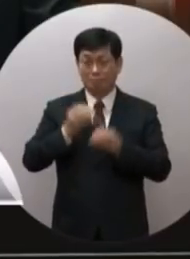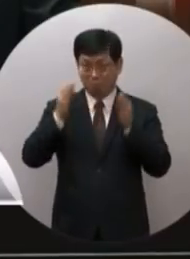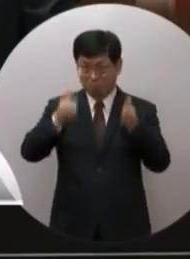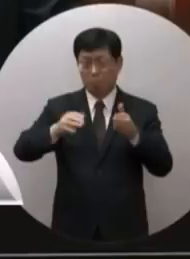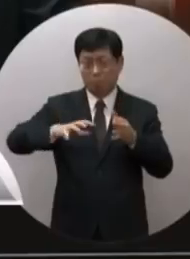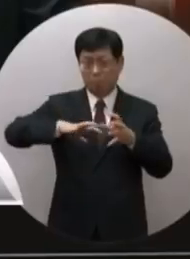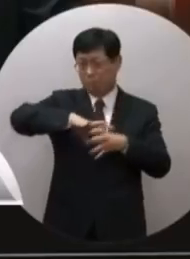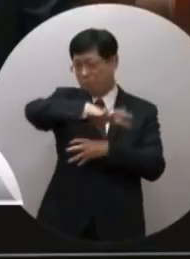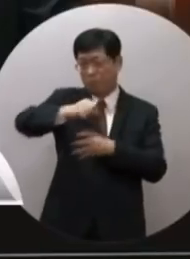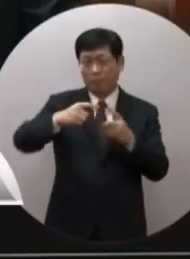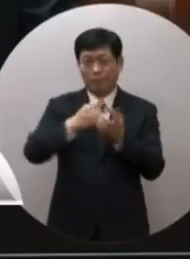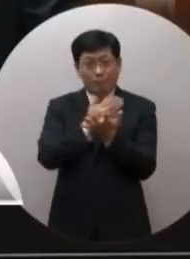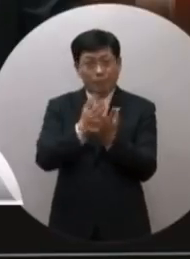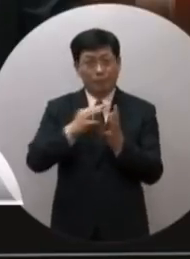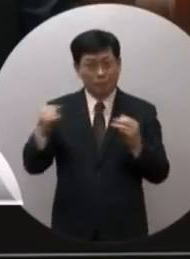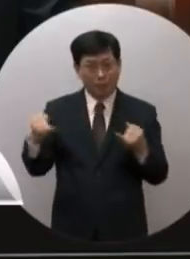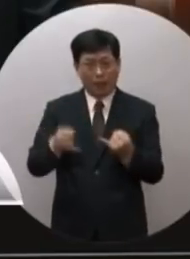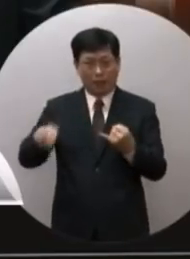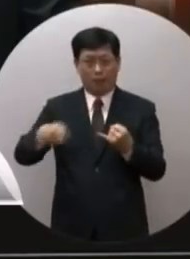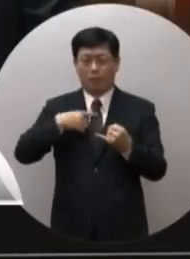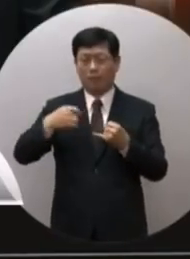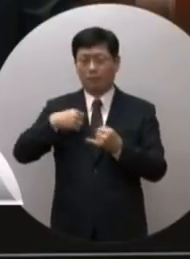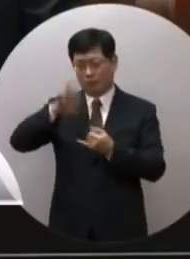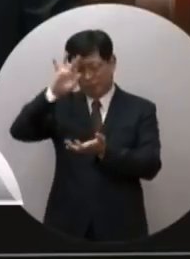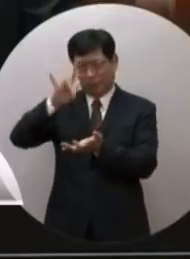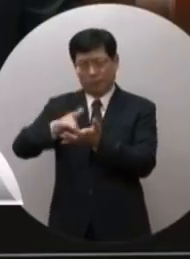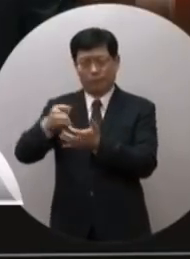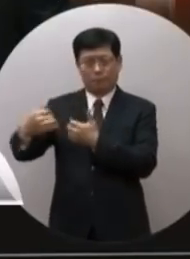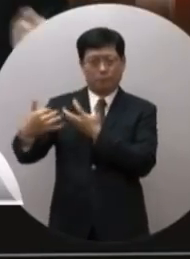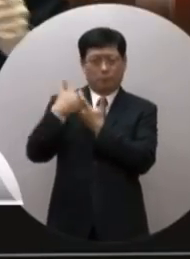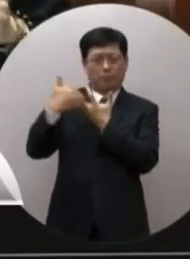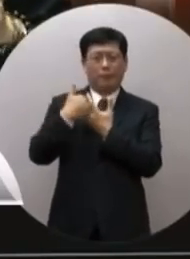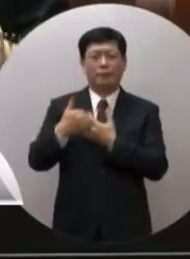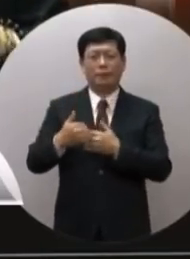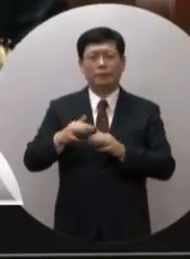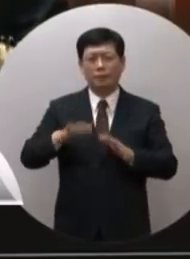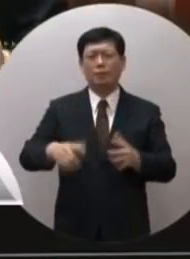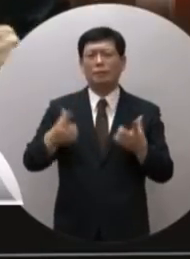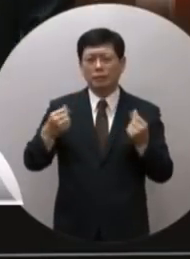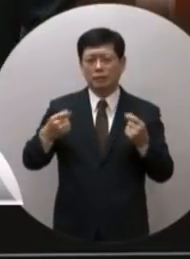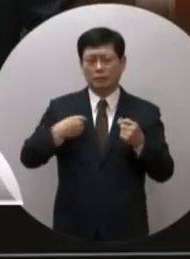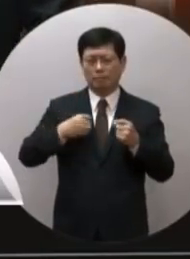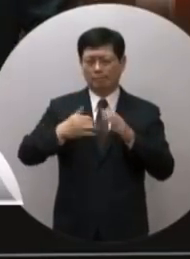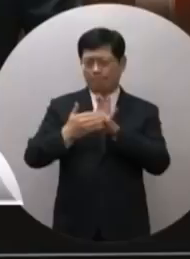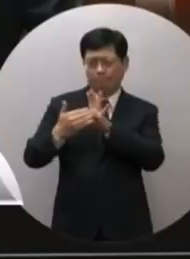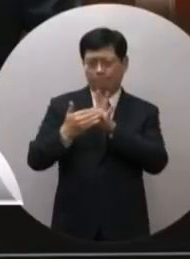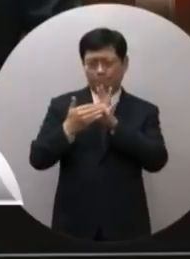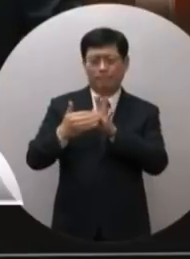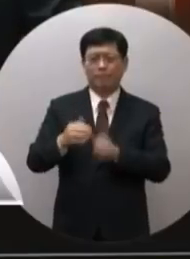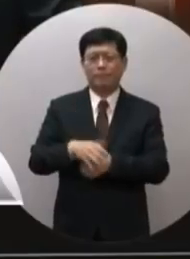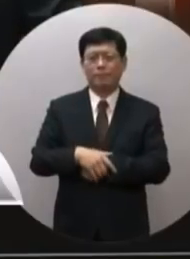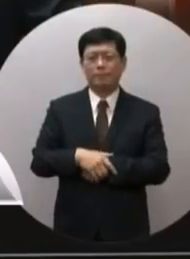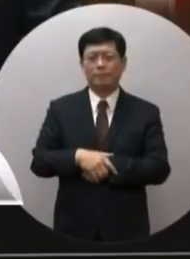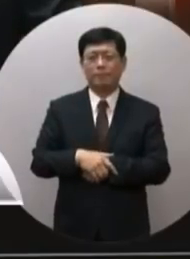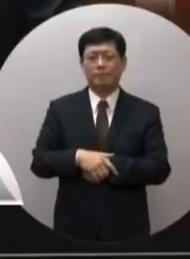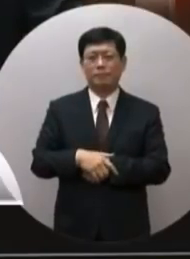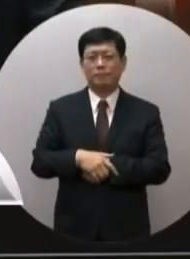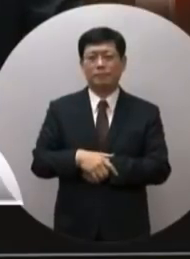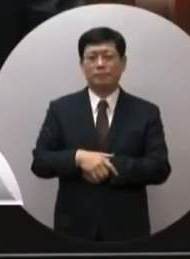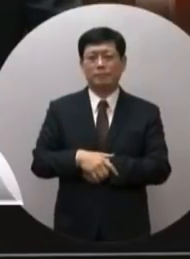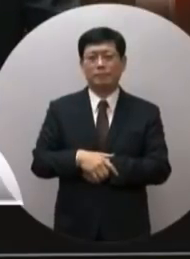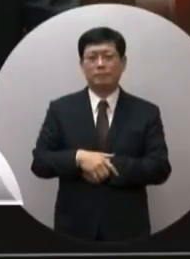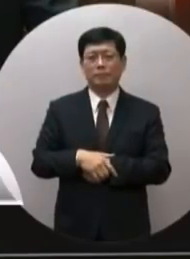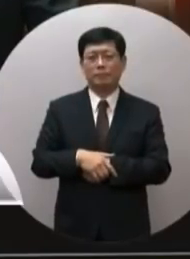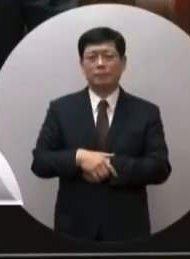全人类啊要面对病毒的侵害，大家都是共同在防御的国家。所